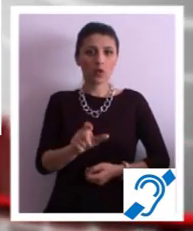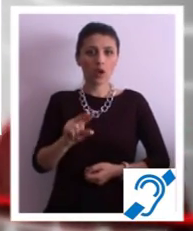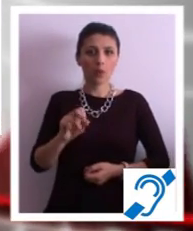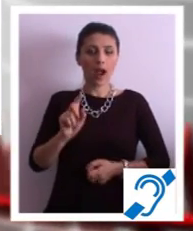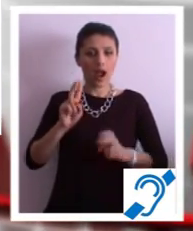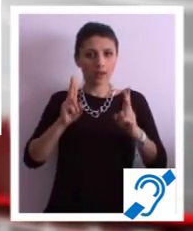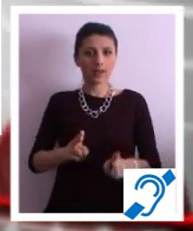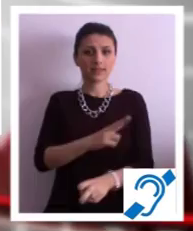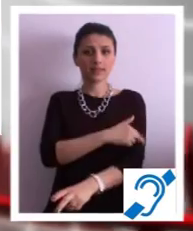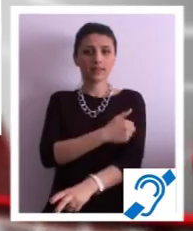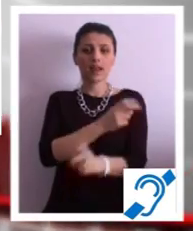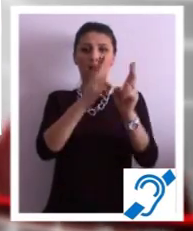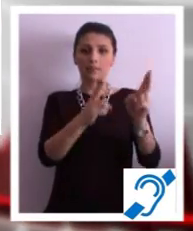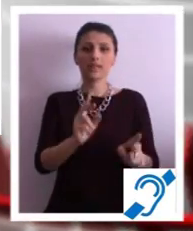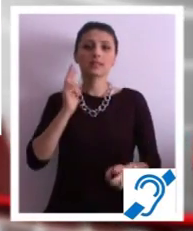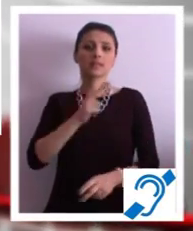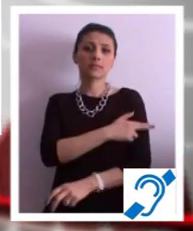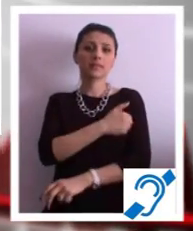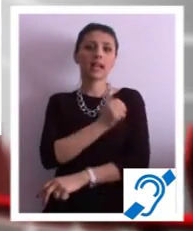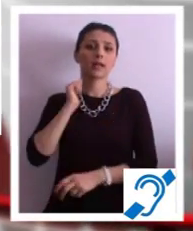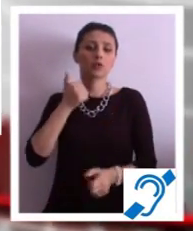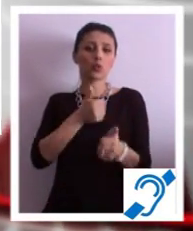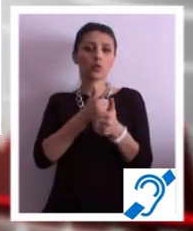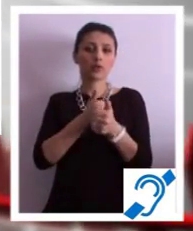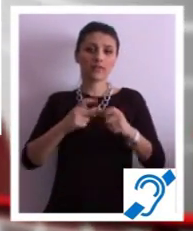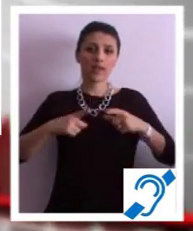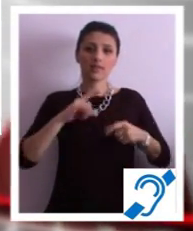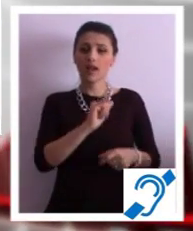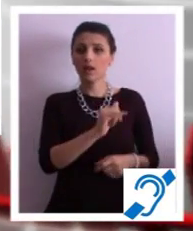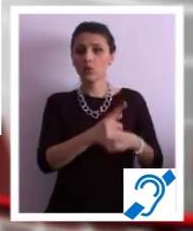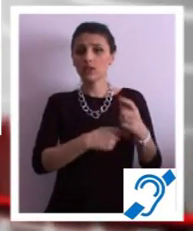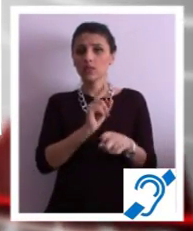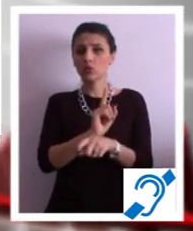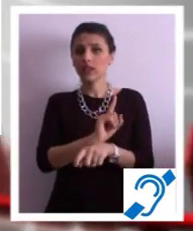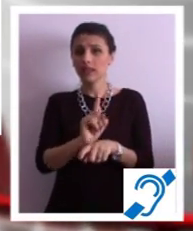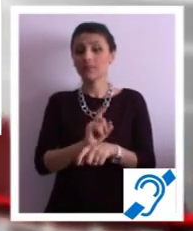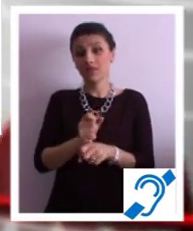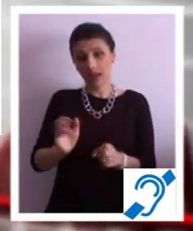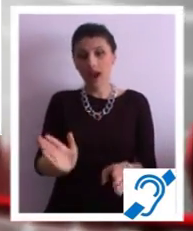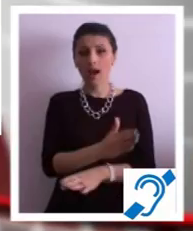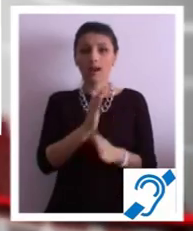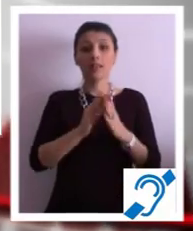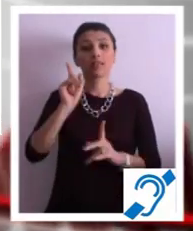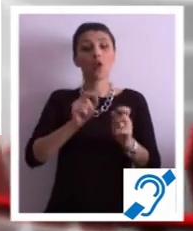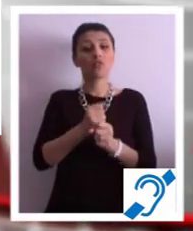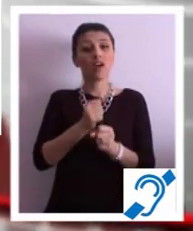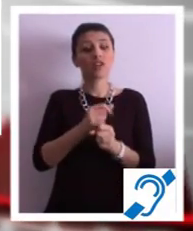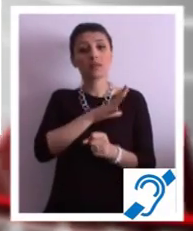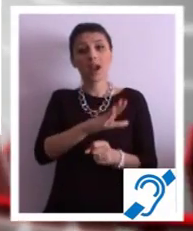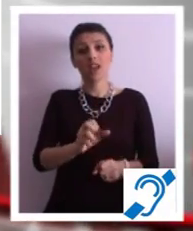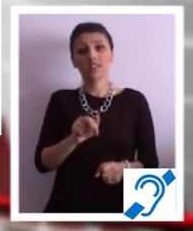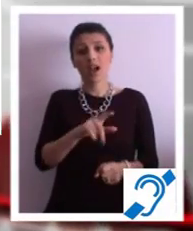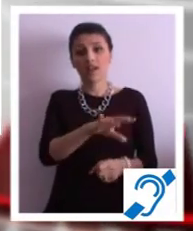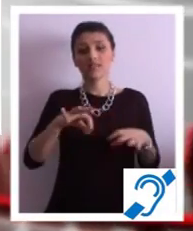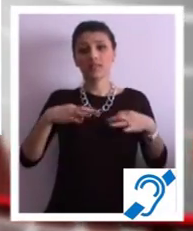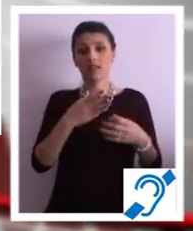rămas internată în spitalul Câmpul Lung pentru a i se urmări evoluția, urmând ca în scurt timp să fie externată dacă nu i se va agrava